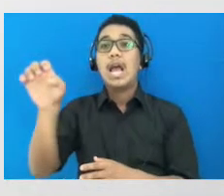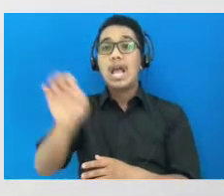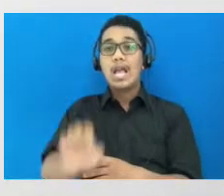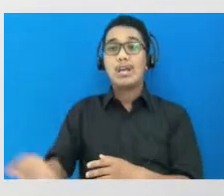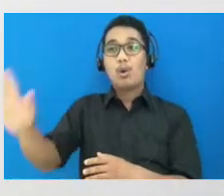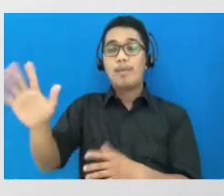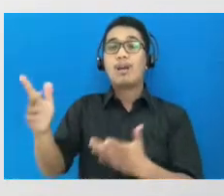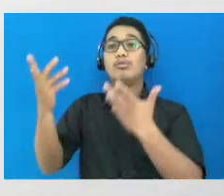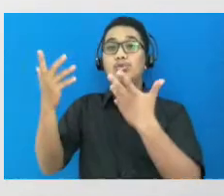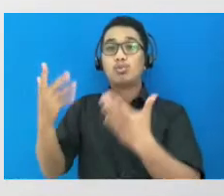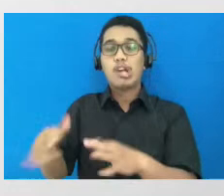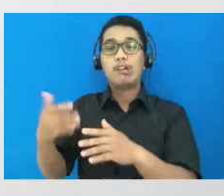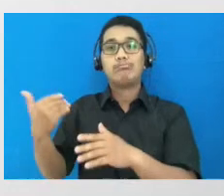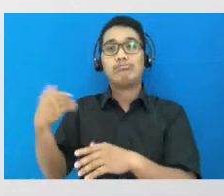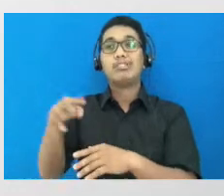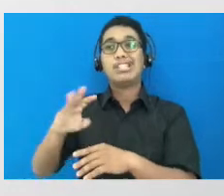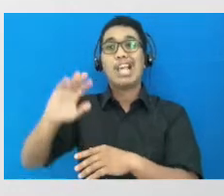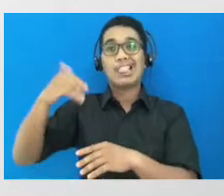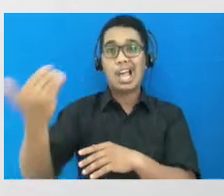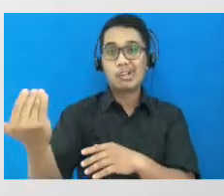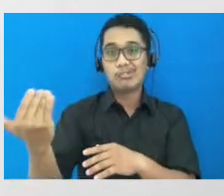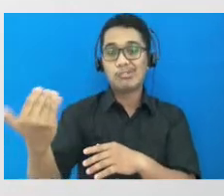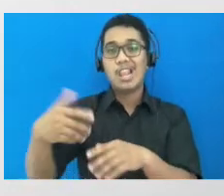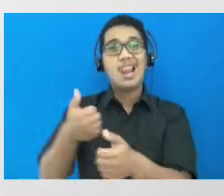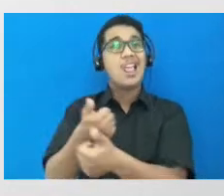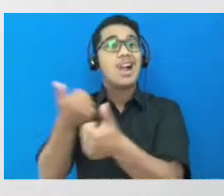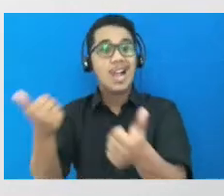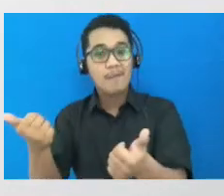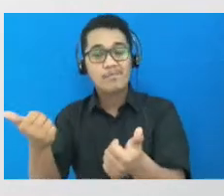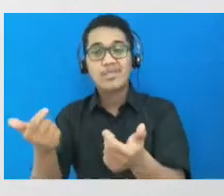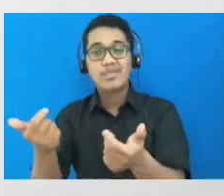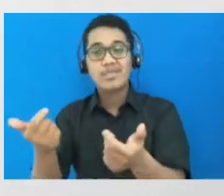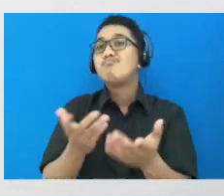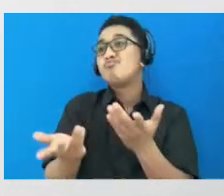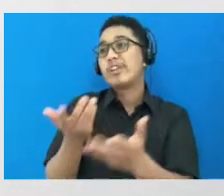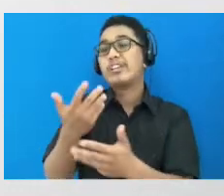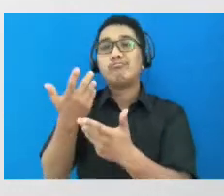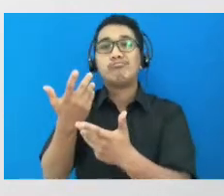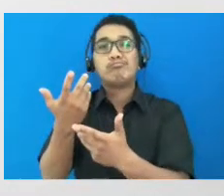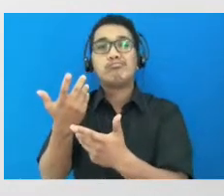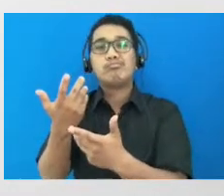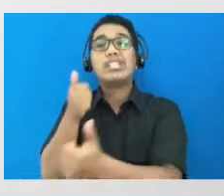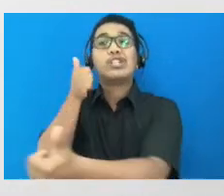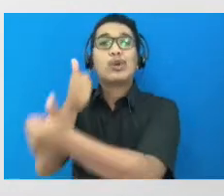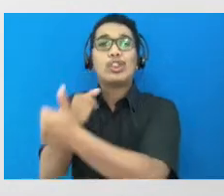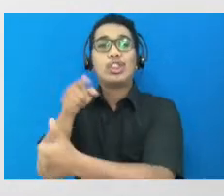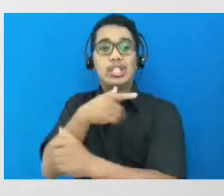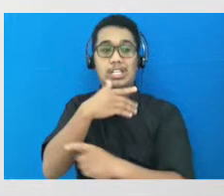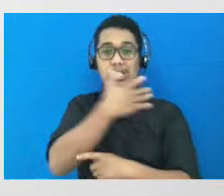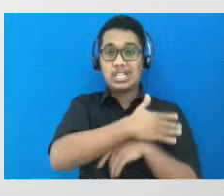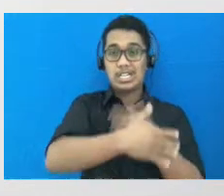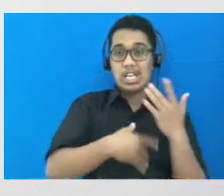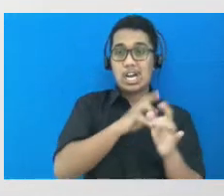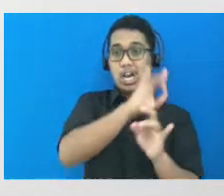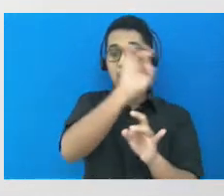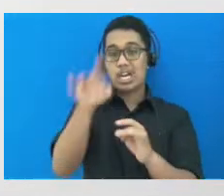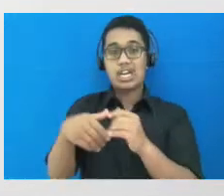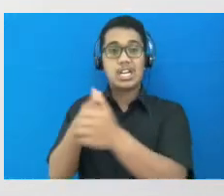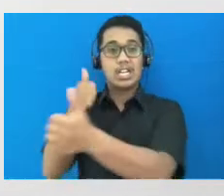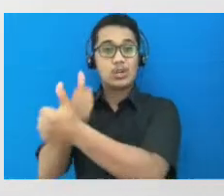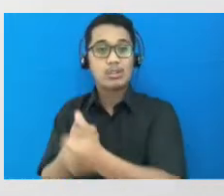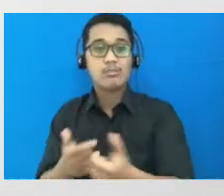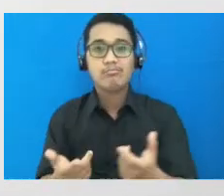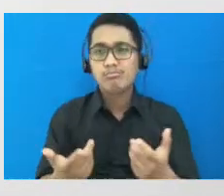yang katanya itu lebih komprehensif dan modern, dan ini juga jadi rujukan banyak negara lain. Apakah masih ada ya kasus serupa ini gitu